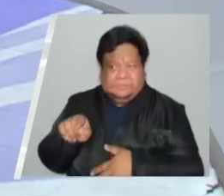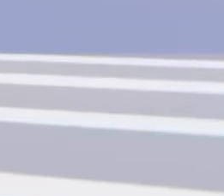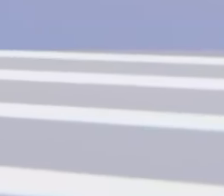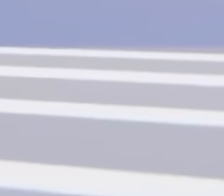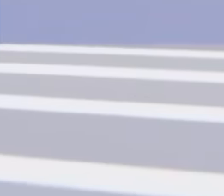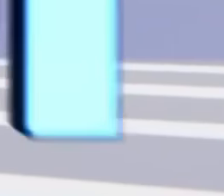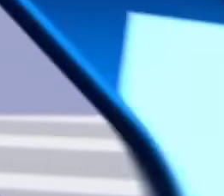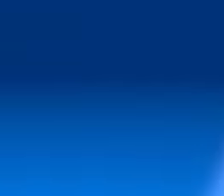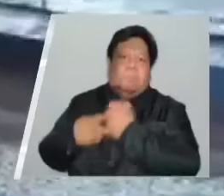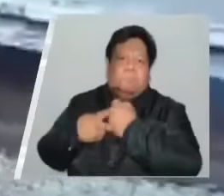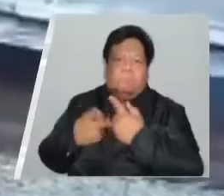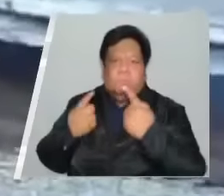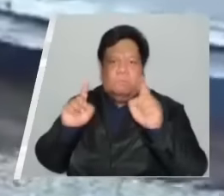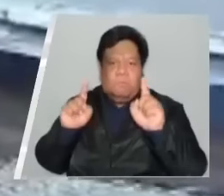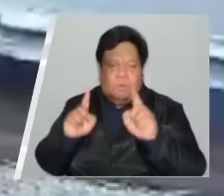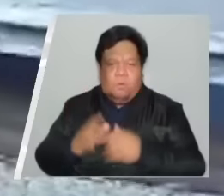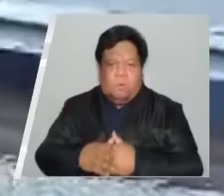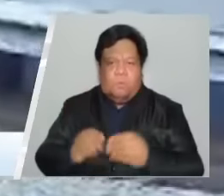TV.